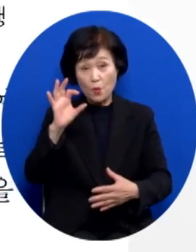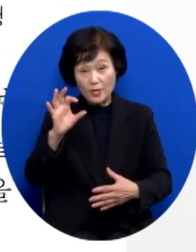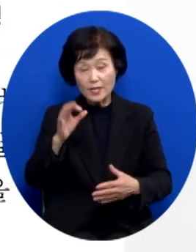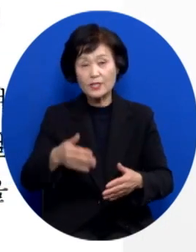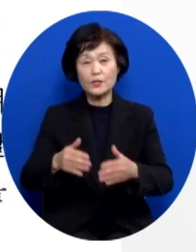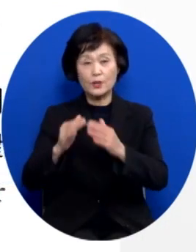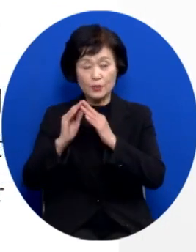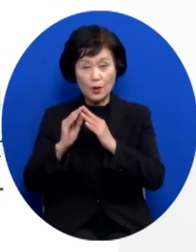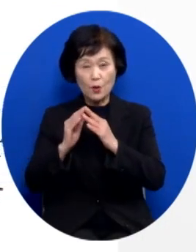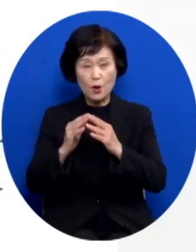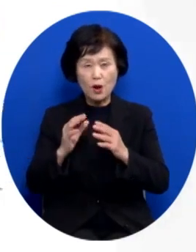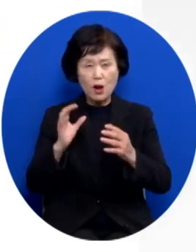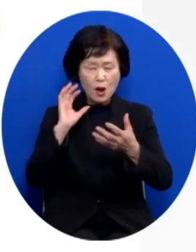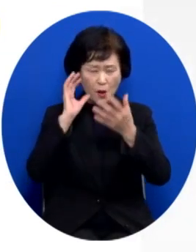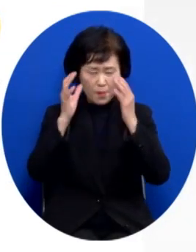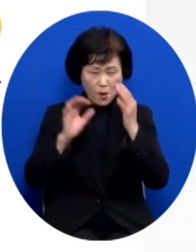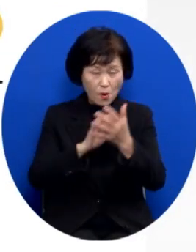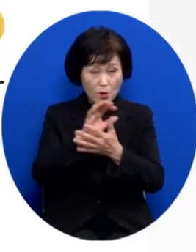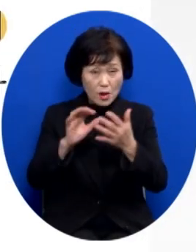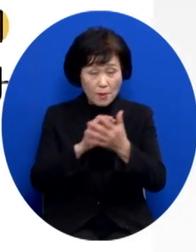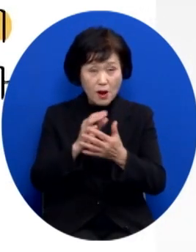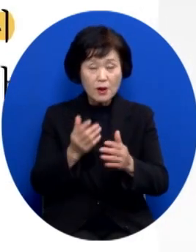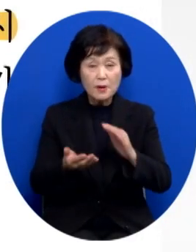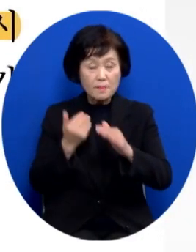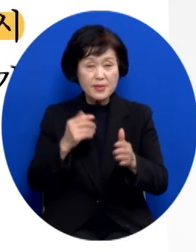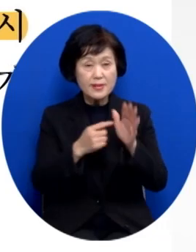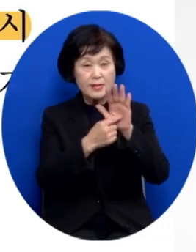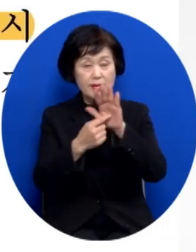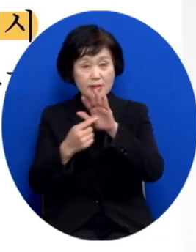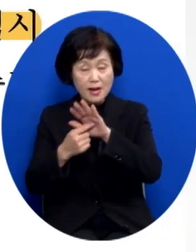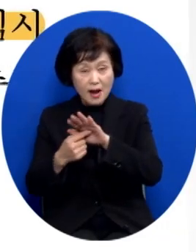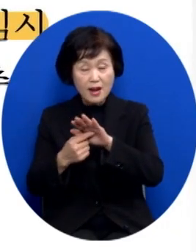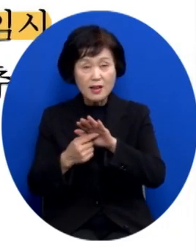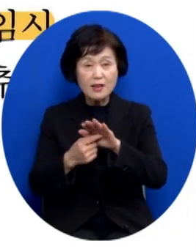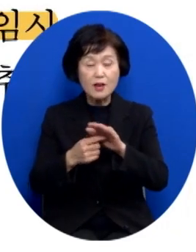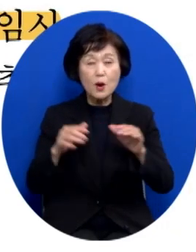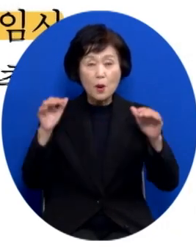혼잡 정보를 사전에 안내해 휴게소 이용 분산을 유도할 계획입니다.